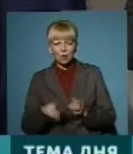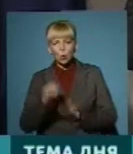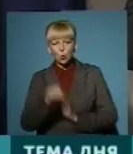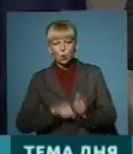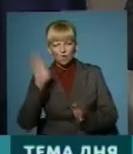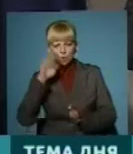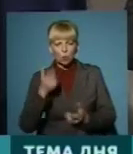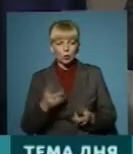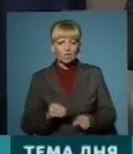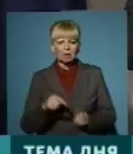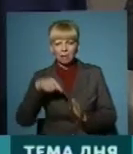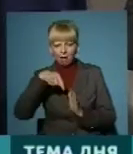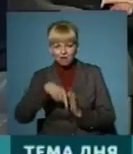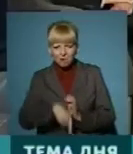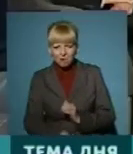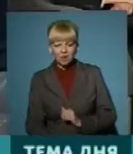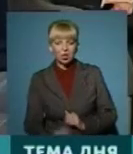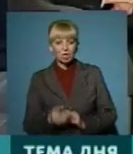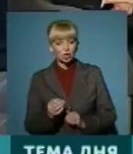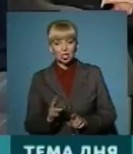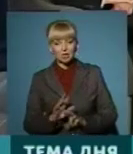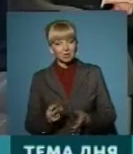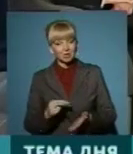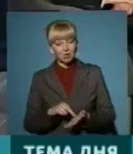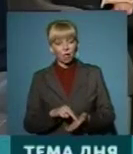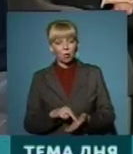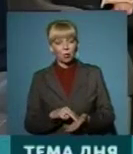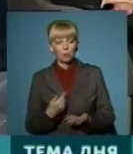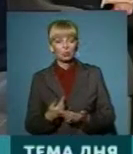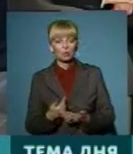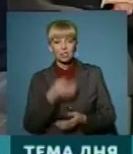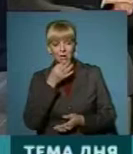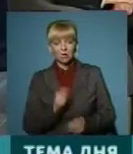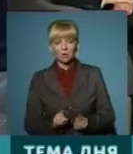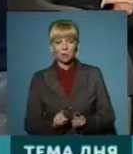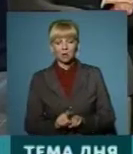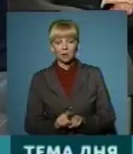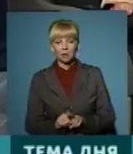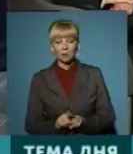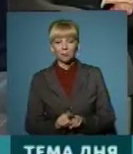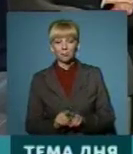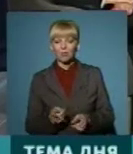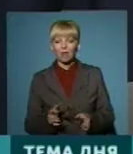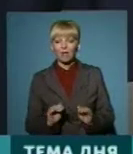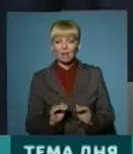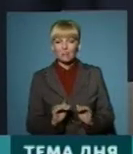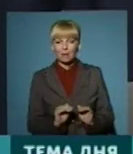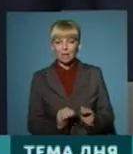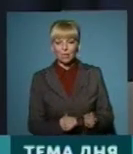воду десь на глибині. Тобто, чи не стало, скажімо, таким елементом,